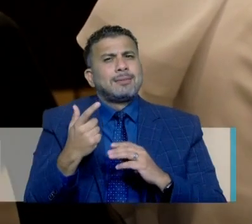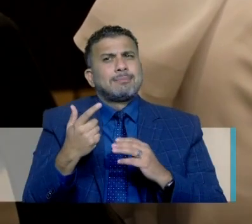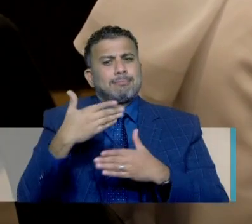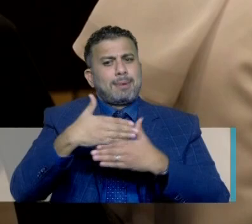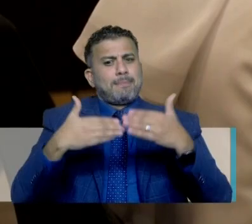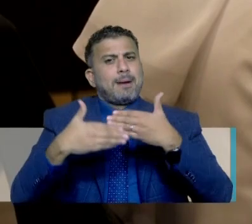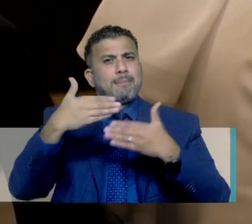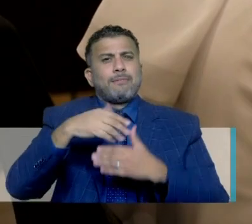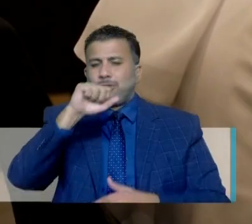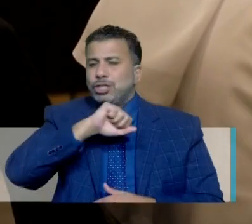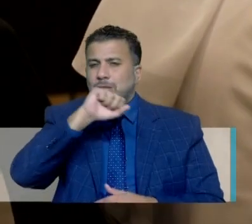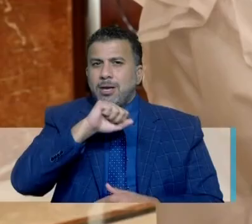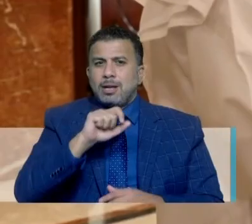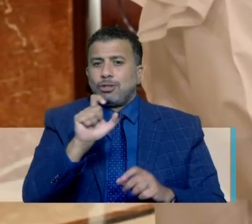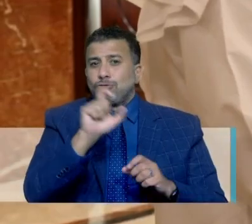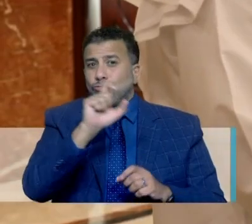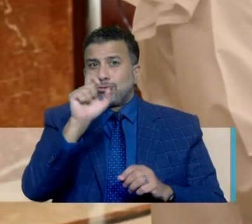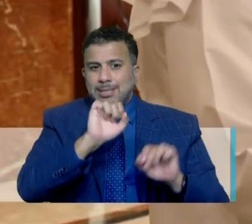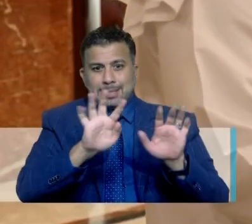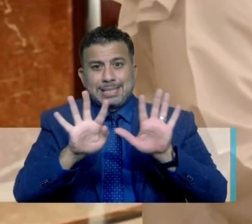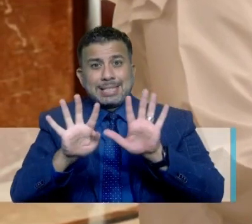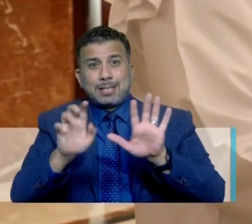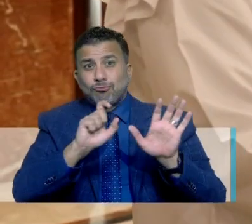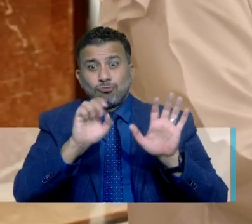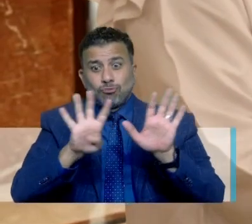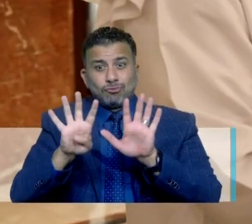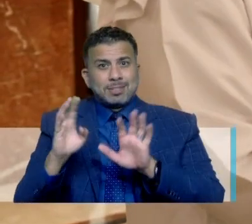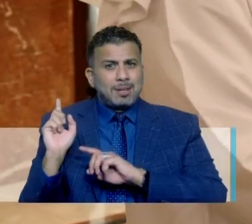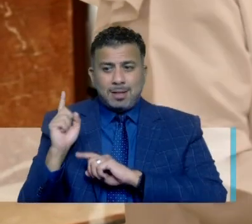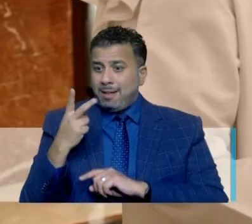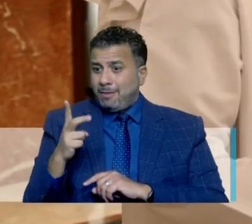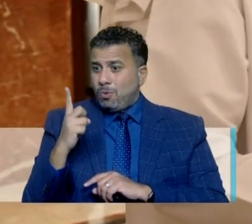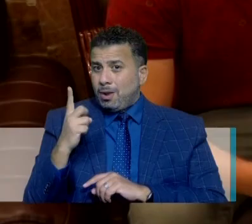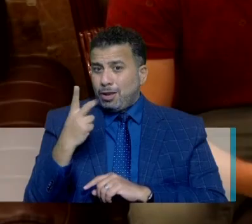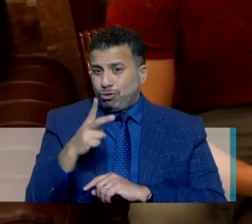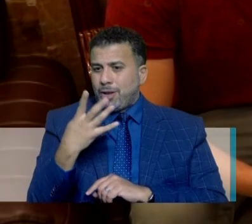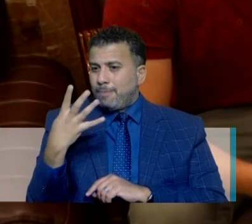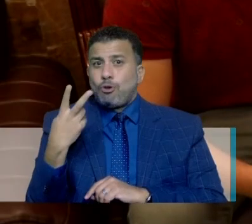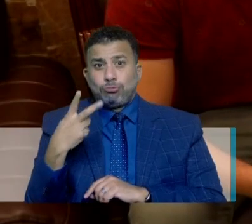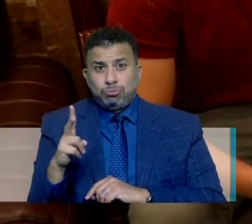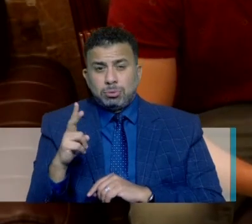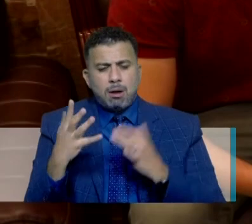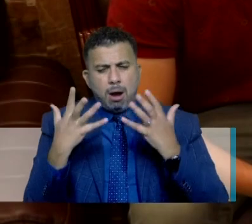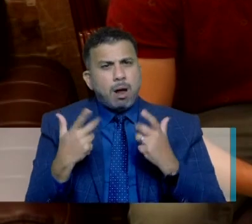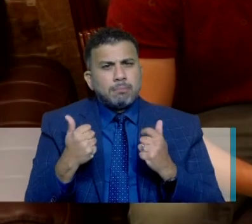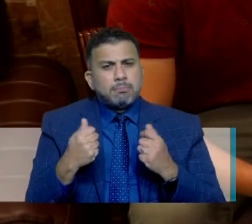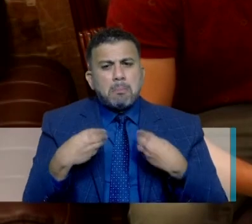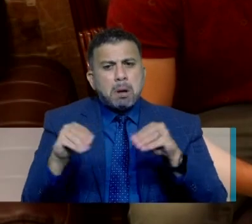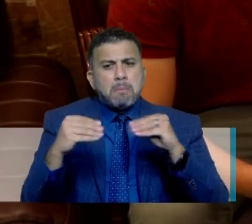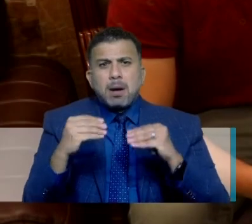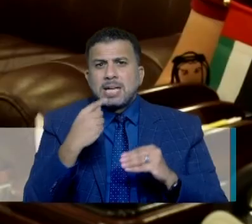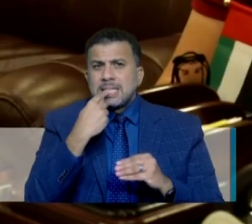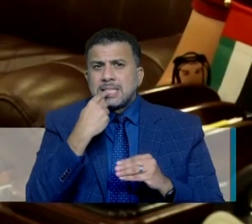في الاماره خلال تسعه اشهر الاولى من العام الجاري 2024 اذ بلغت قيمته هذا